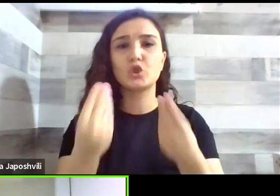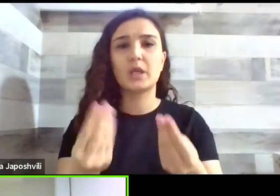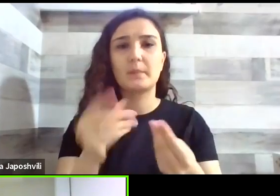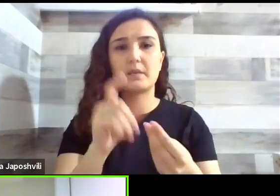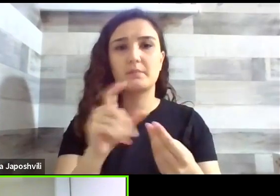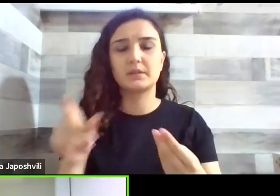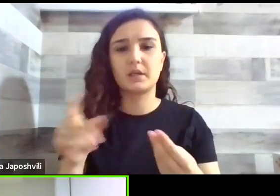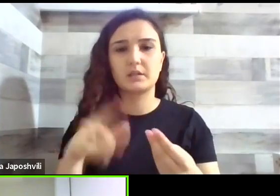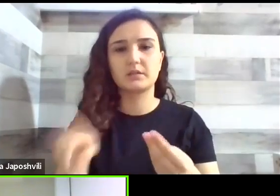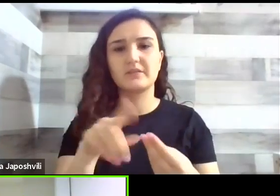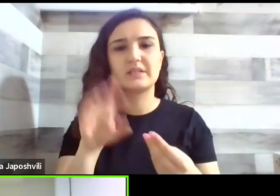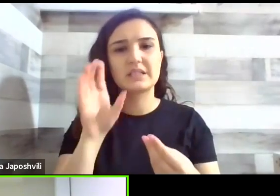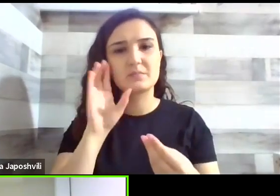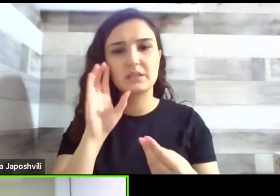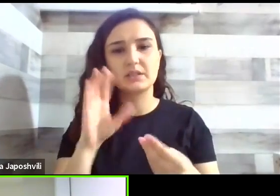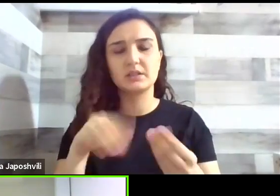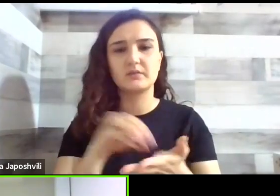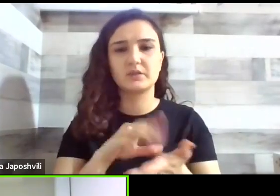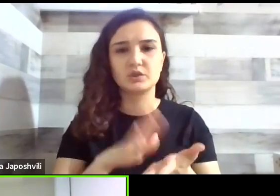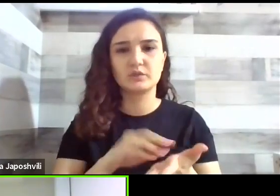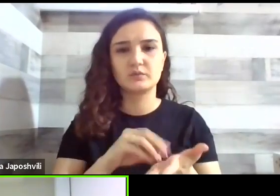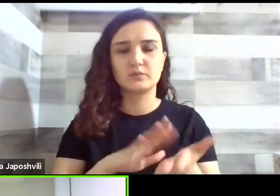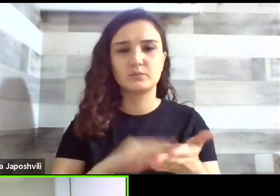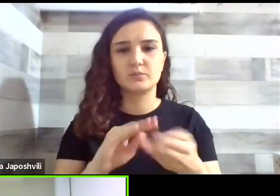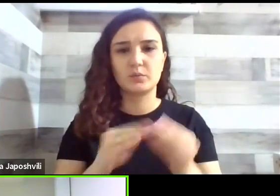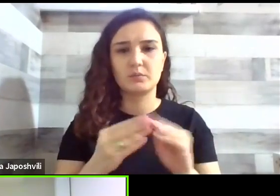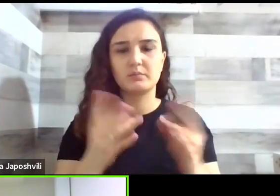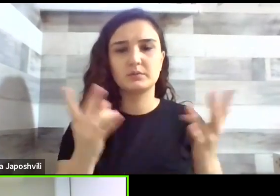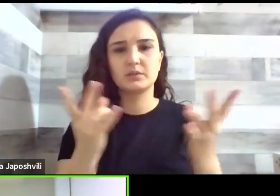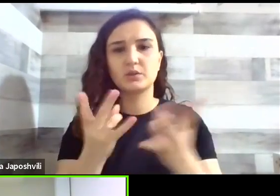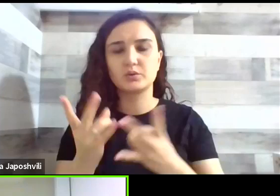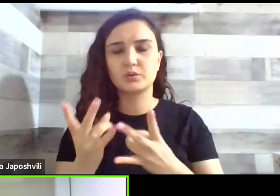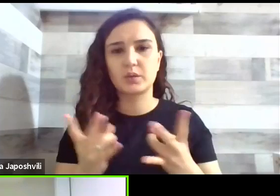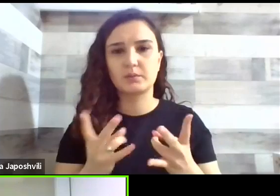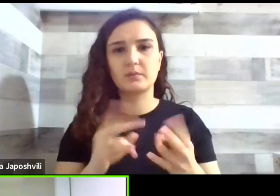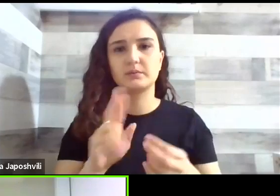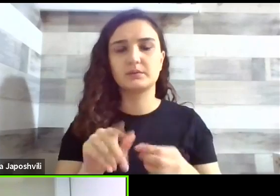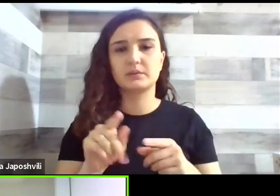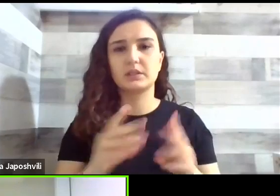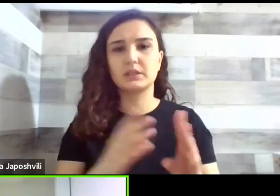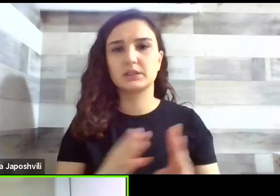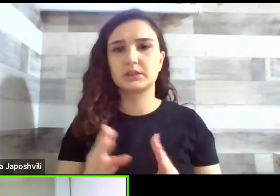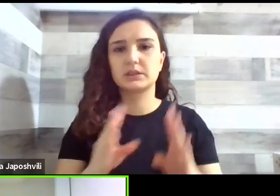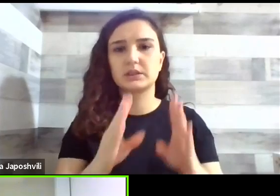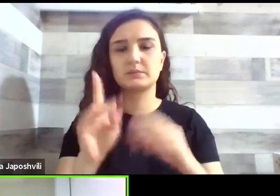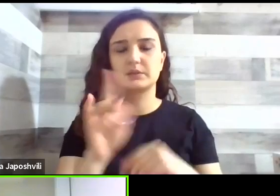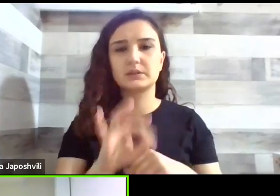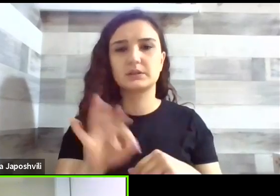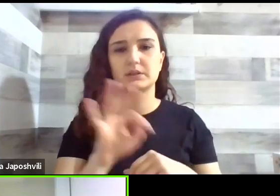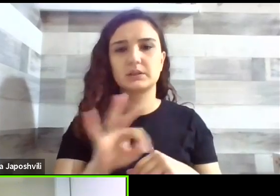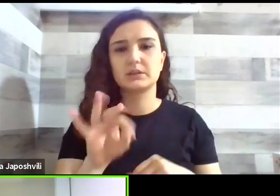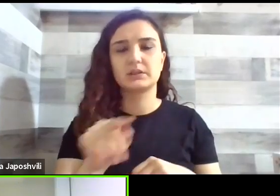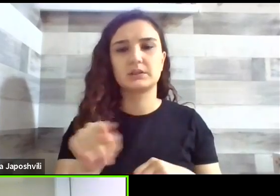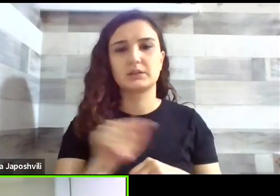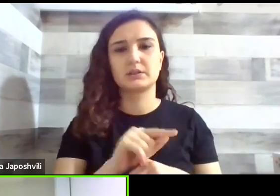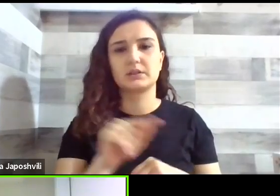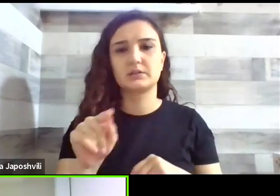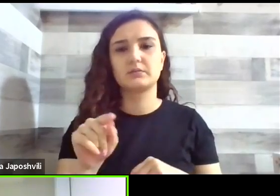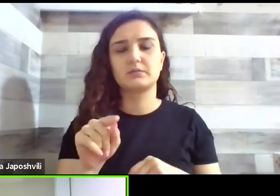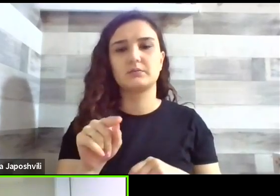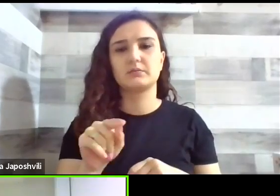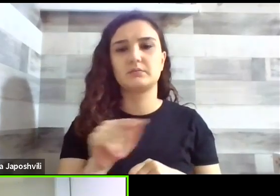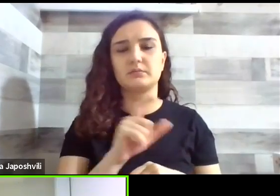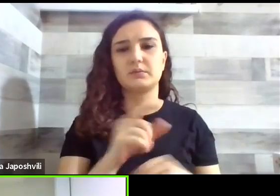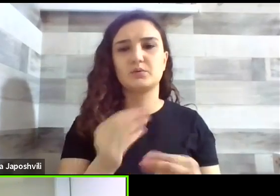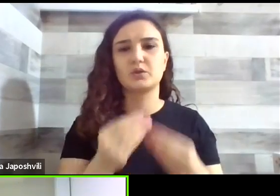ვისმენდით, ერთად გავდიოდით და ვინიშნავდი ამ პრობლემებს, საჭიროებებს და თუნდაც გზებს, რითიც რეაგირებდნენ პროვაიდერები